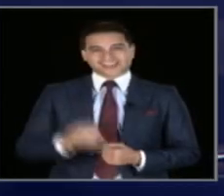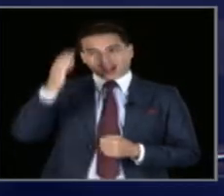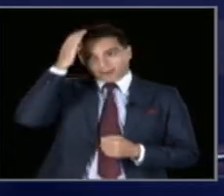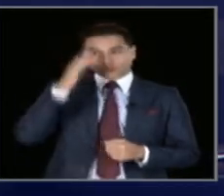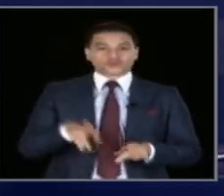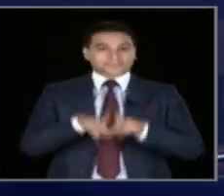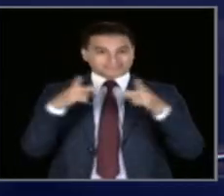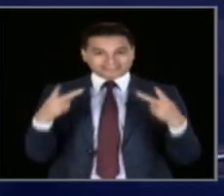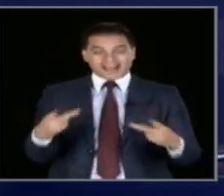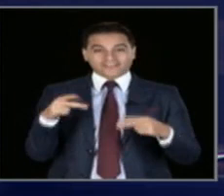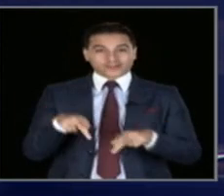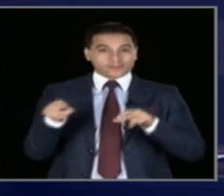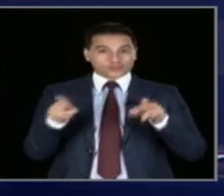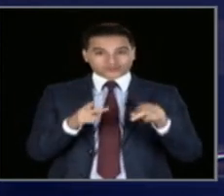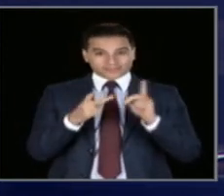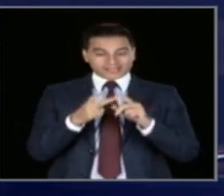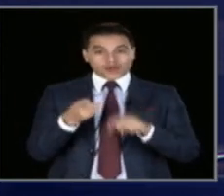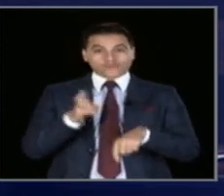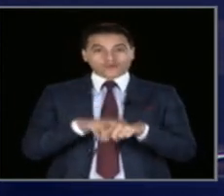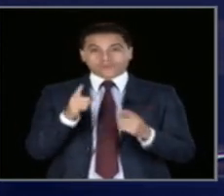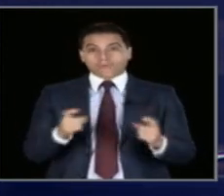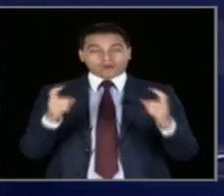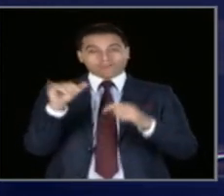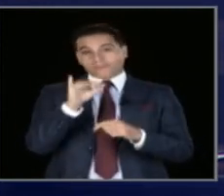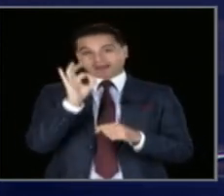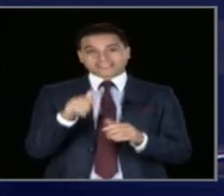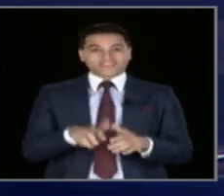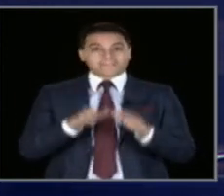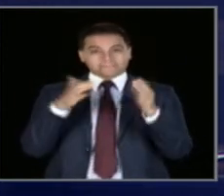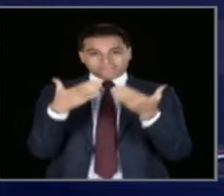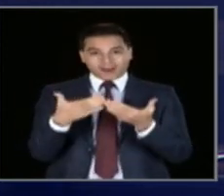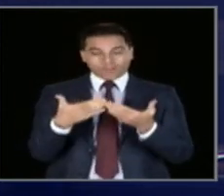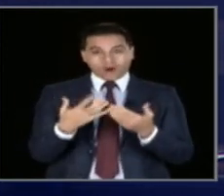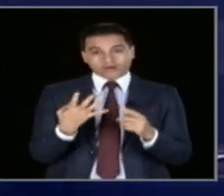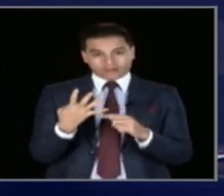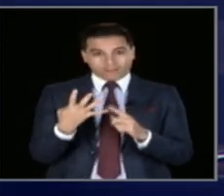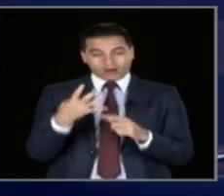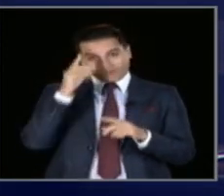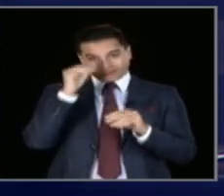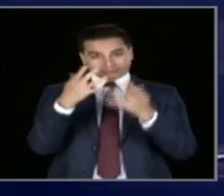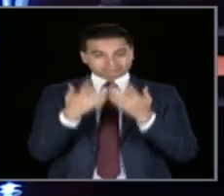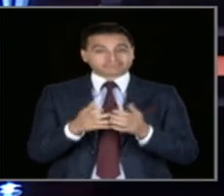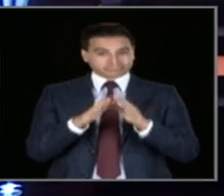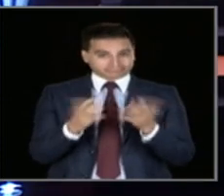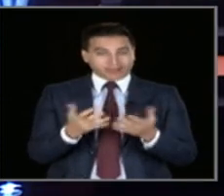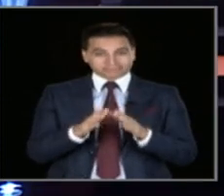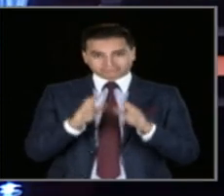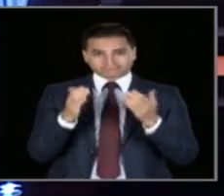العباقرة قادرون باختلاف الموسم الثاني، مباراة مهمة جدا في المجموعة الرابعة، وهفكركم